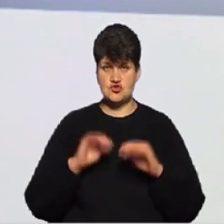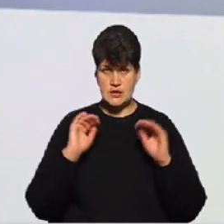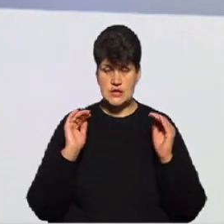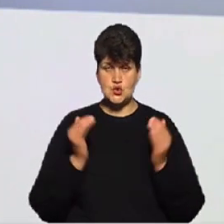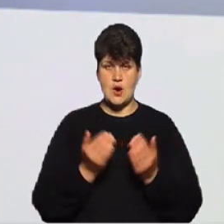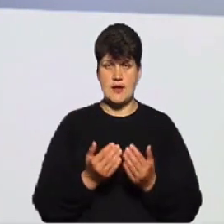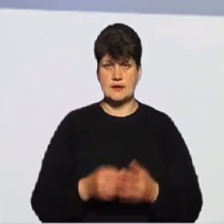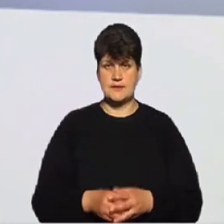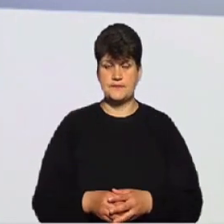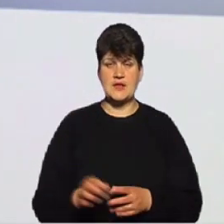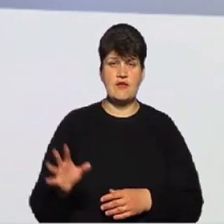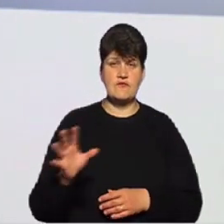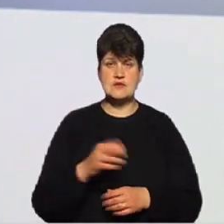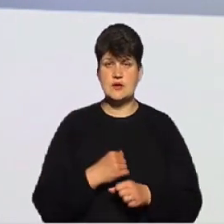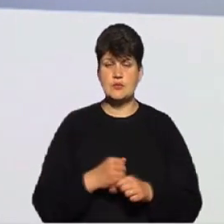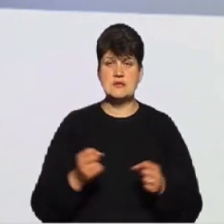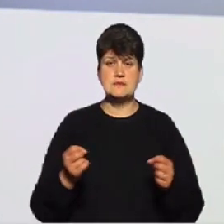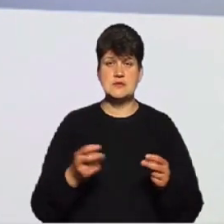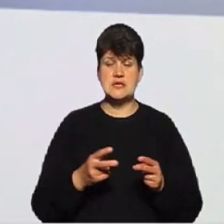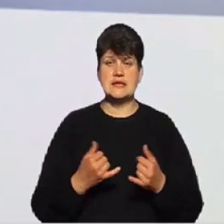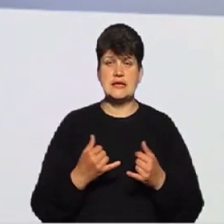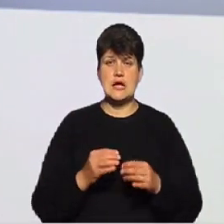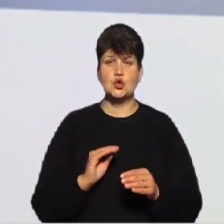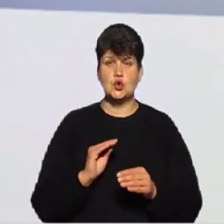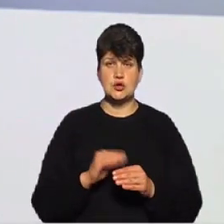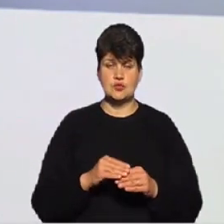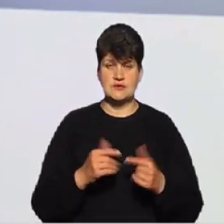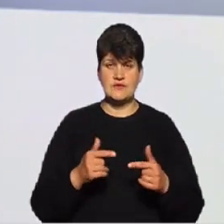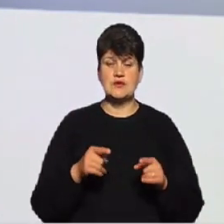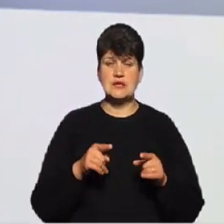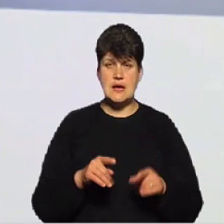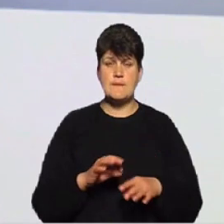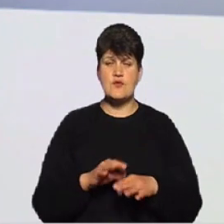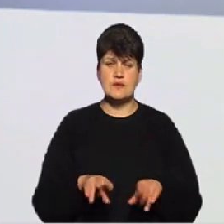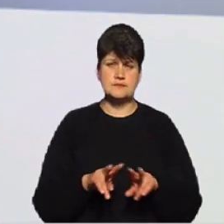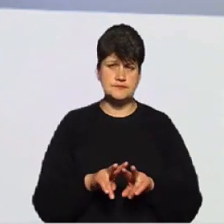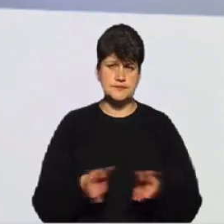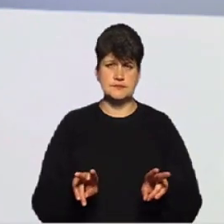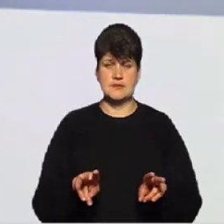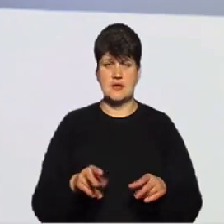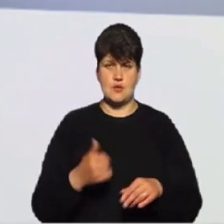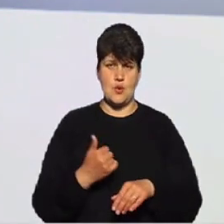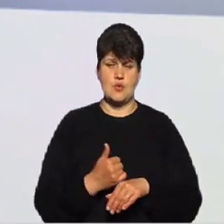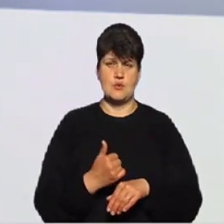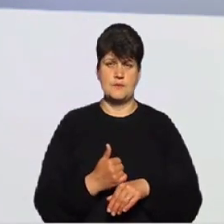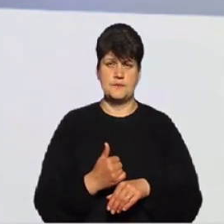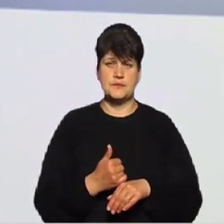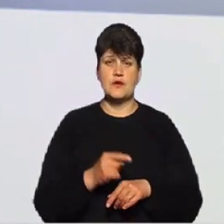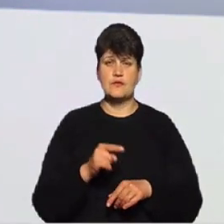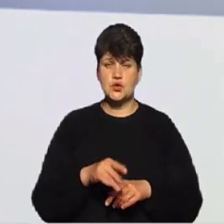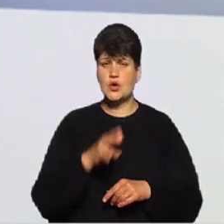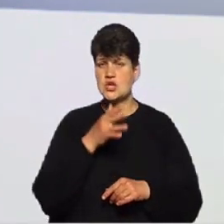все розробляється спеціально для додаткової сесії? Ну, вона проводиться за аналогією з основною сесією в той самий час, адже